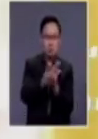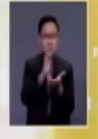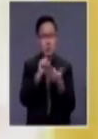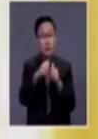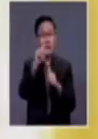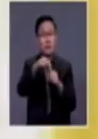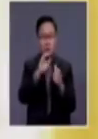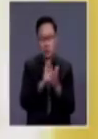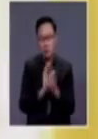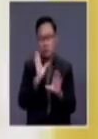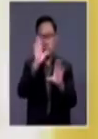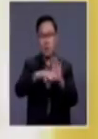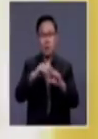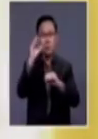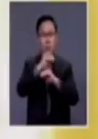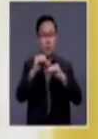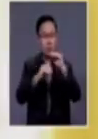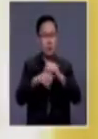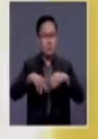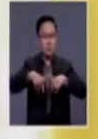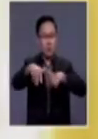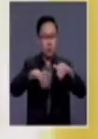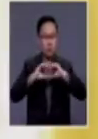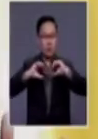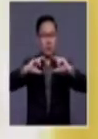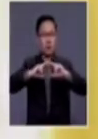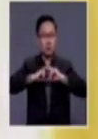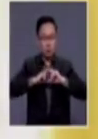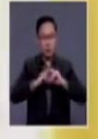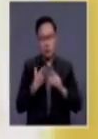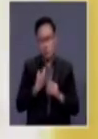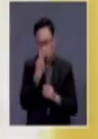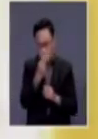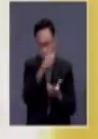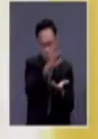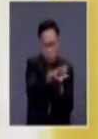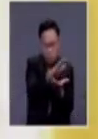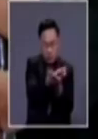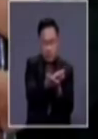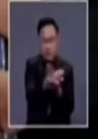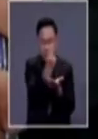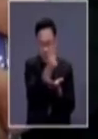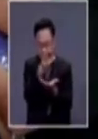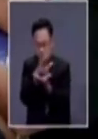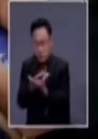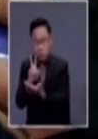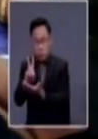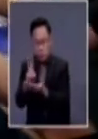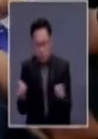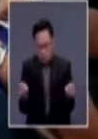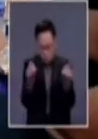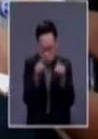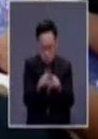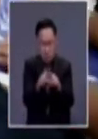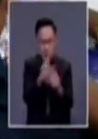ะโรงเรียนประชารัฐเนี่ยตอนแรกก็จะมีการจับคู่นะคะมีผู้ที่ดูแลโรงเรียนก็คือทางโรงเรียนบ้